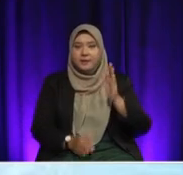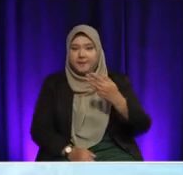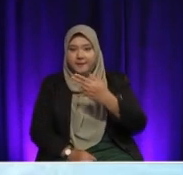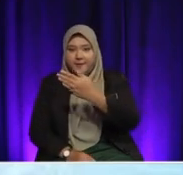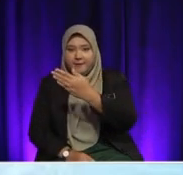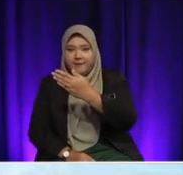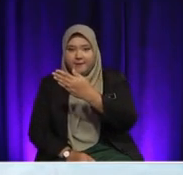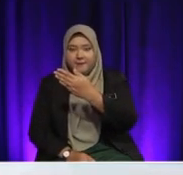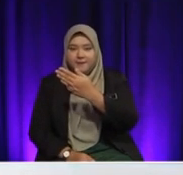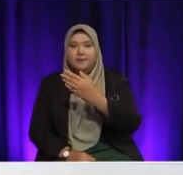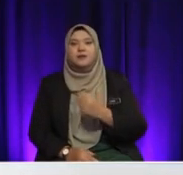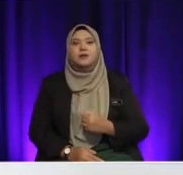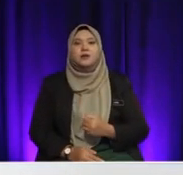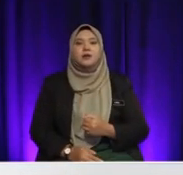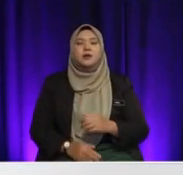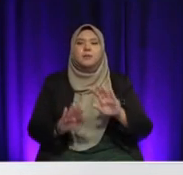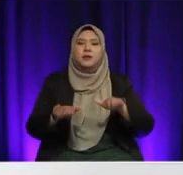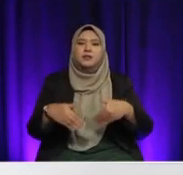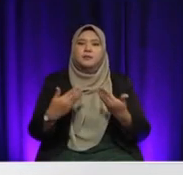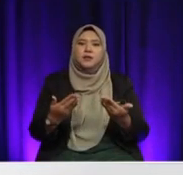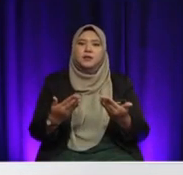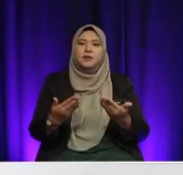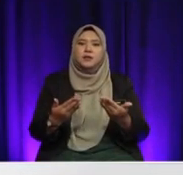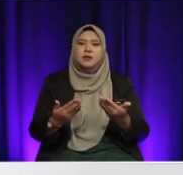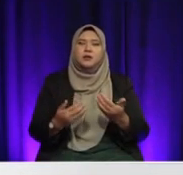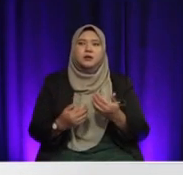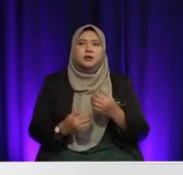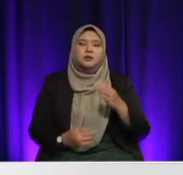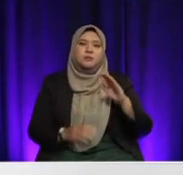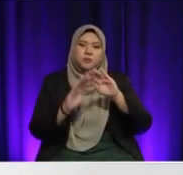Rupa dan rasa. Kenapa rupa dan rasa?